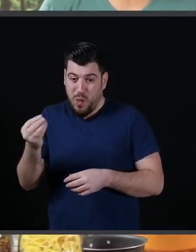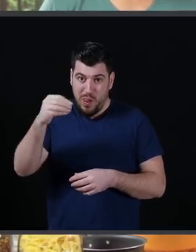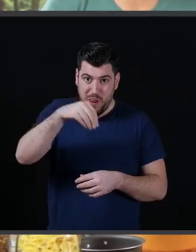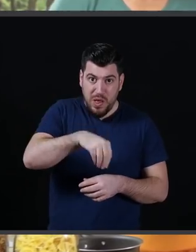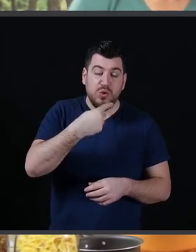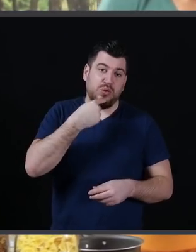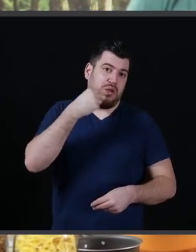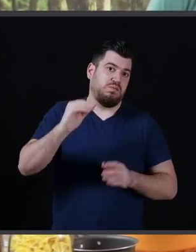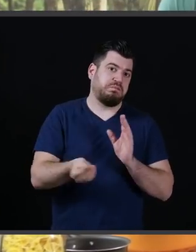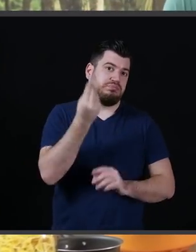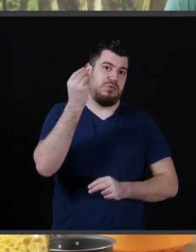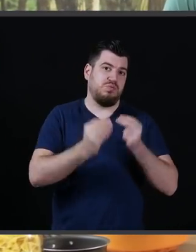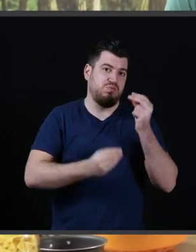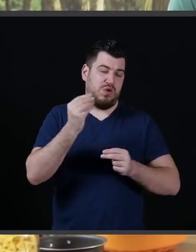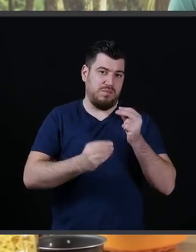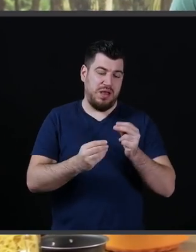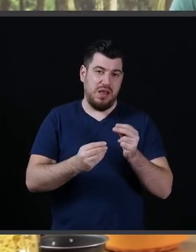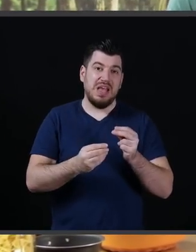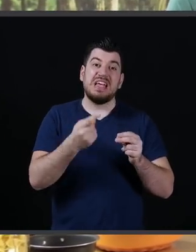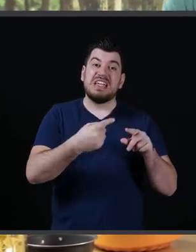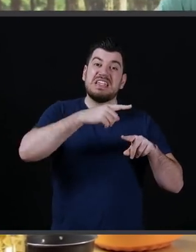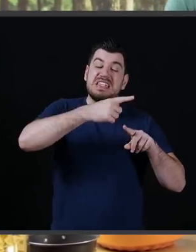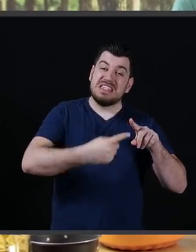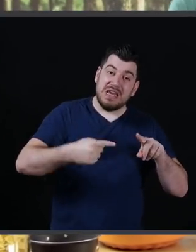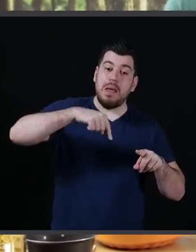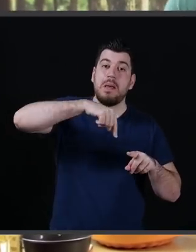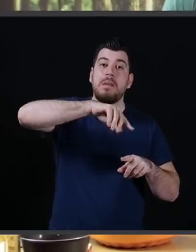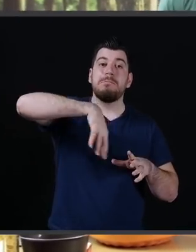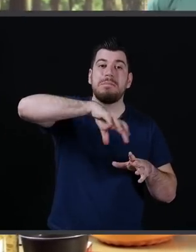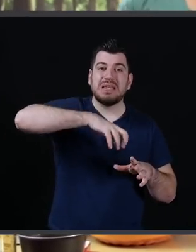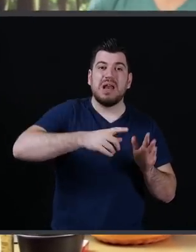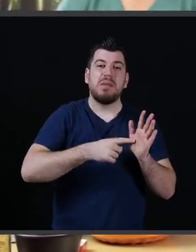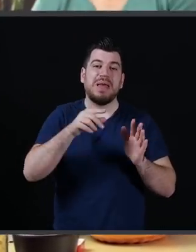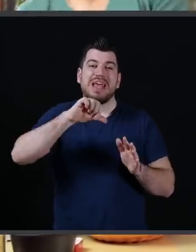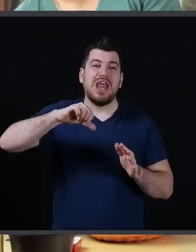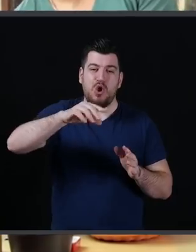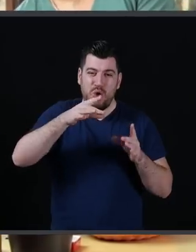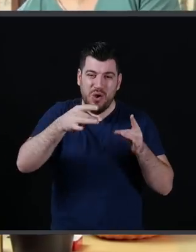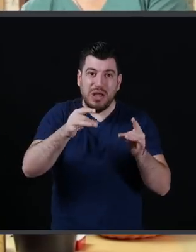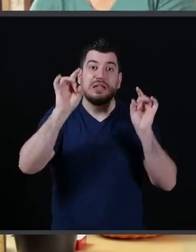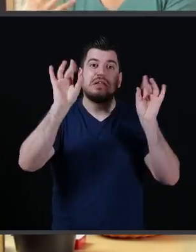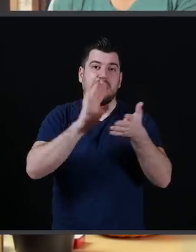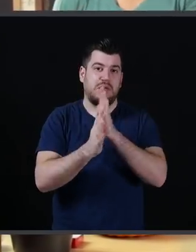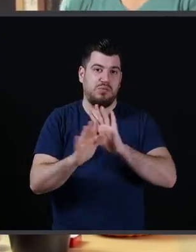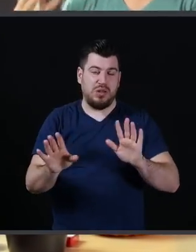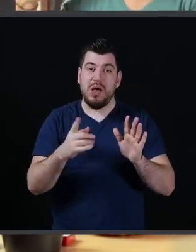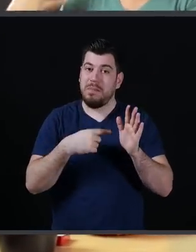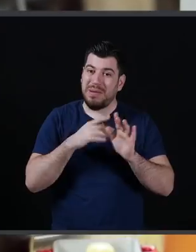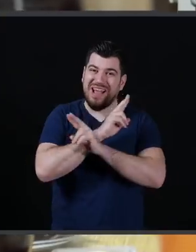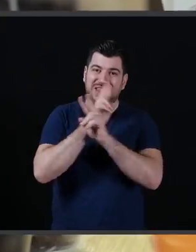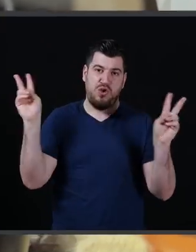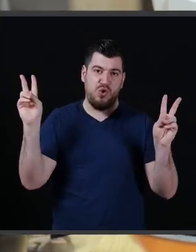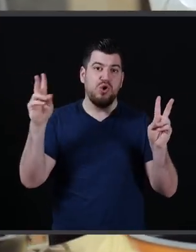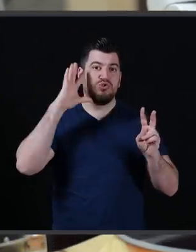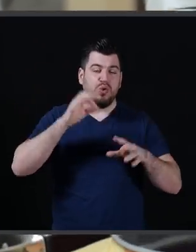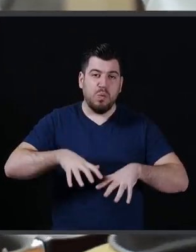να είστε σίγουροι ότι τα ασπράδια είναι καθαρά Δεν έχουν τίποτα άλλο μέσα Νερά, κρόκο κτλ Και το μίξερ είναι πολύ καθαρό Για να φουσκώσει πολύ μαρέκα Γιατί αγίως δεν